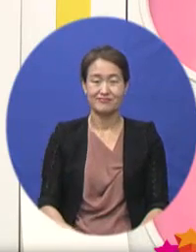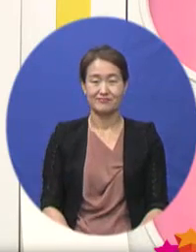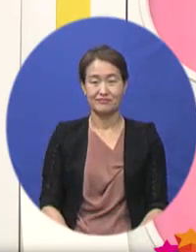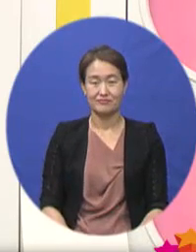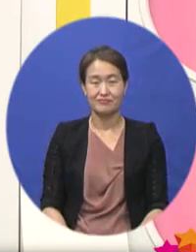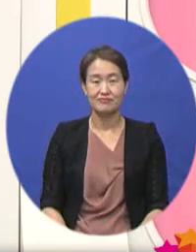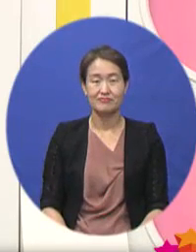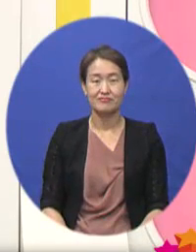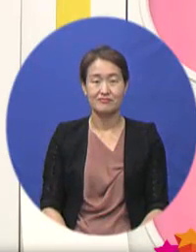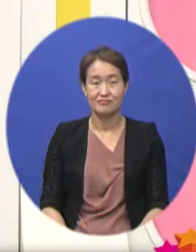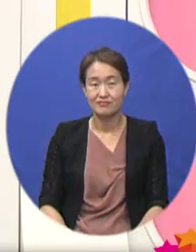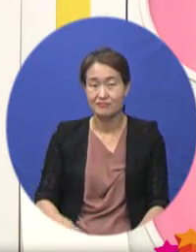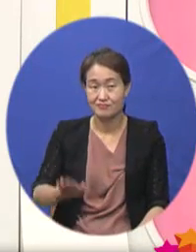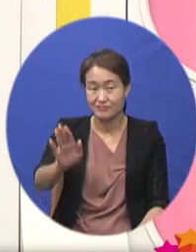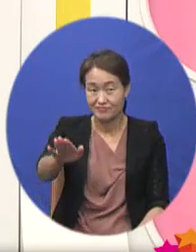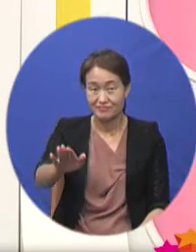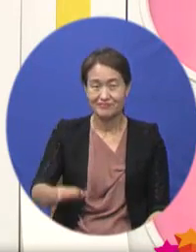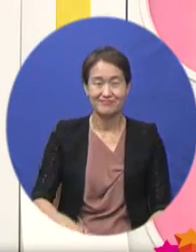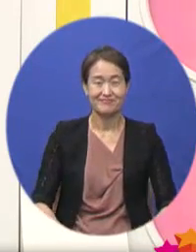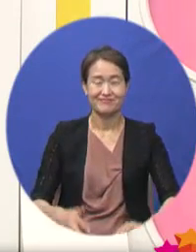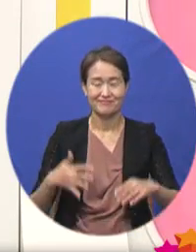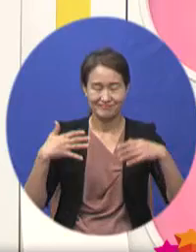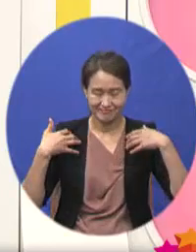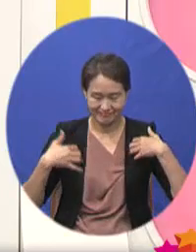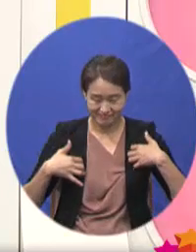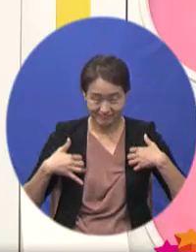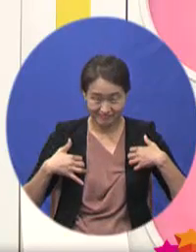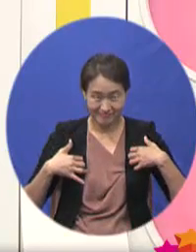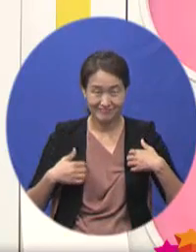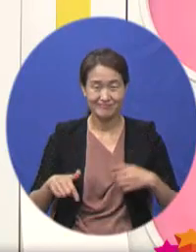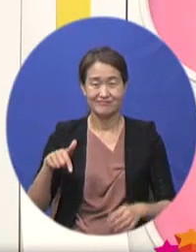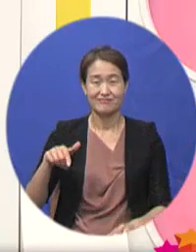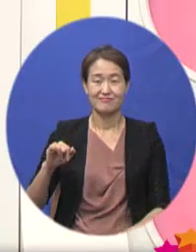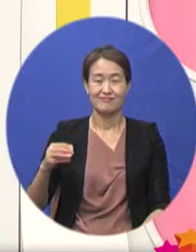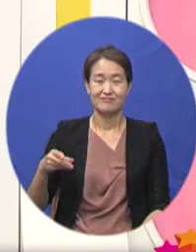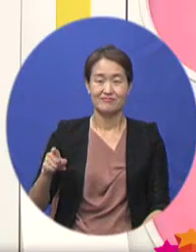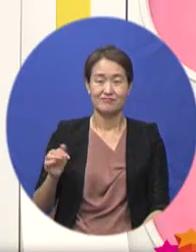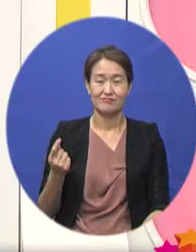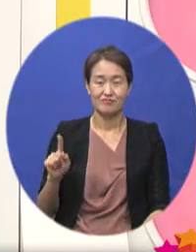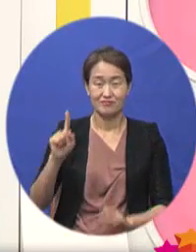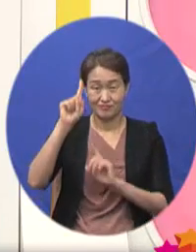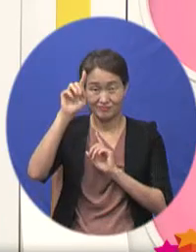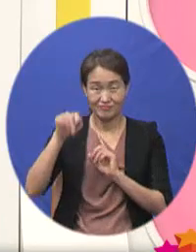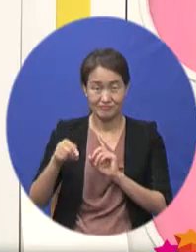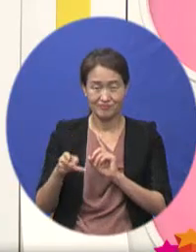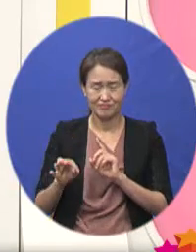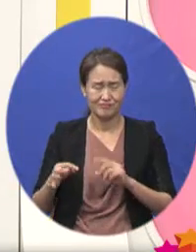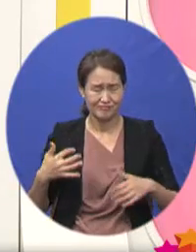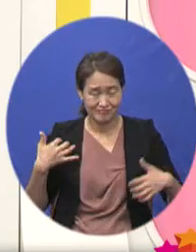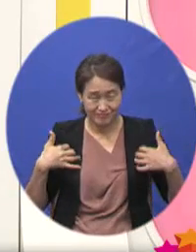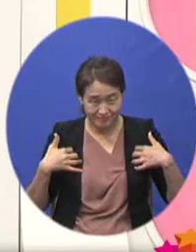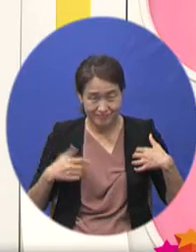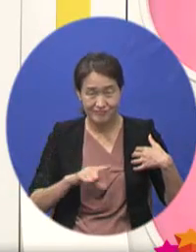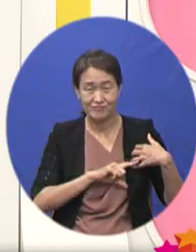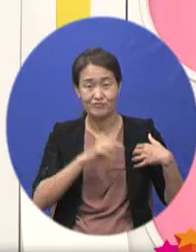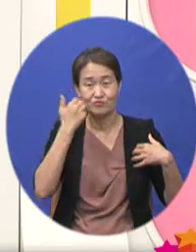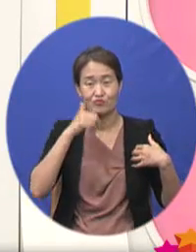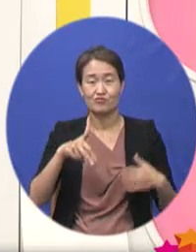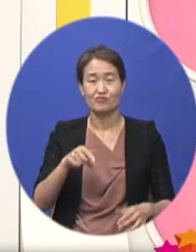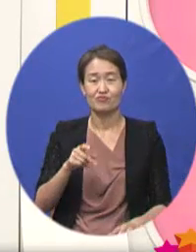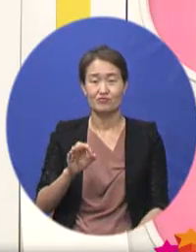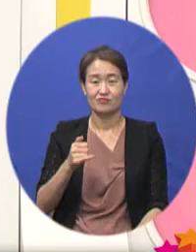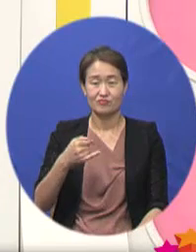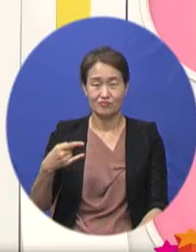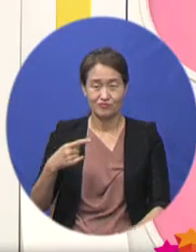여보세요. 네, 여보세요. 반갑습니다. 우리 유정화 씨, 이보영 씨, 네. 안녕하세요. 반갑습니다. 우리 정희의 어머니. 네,